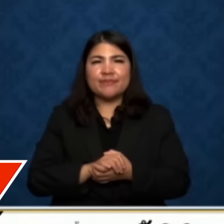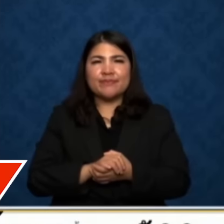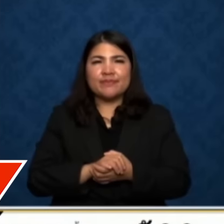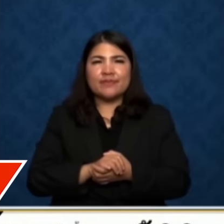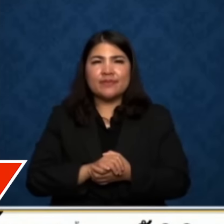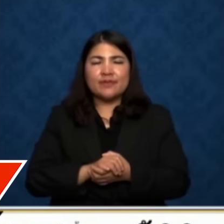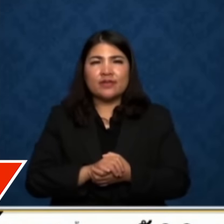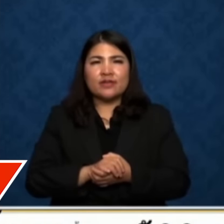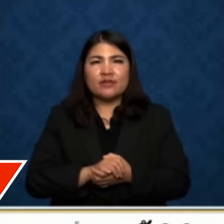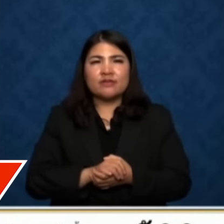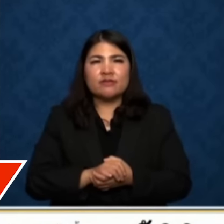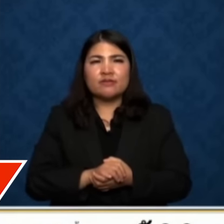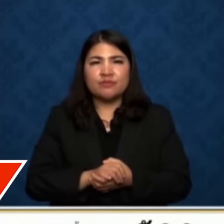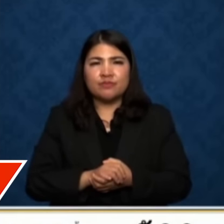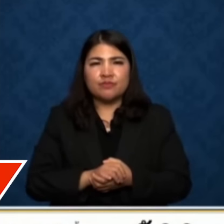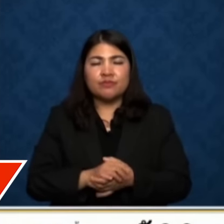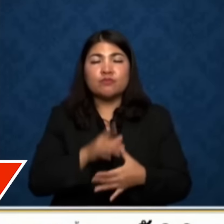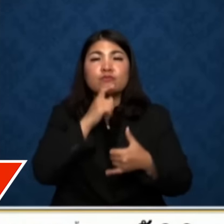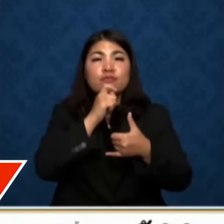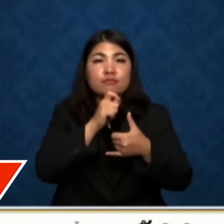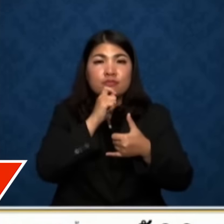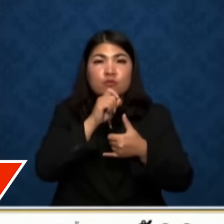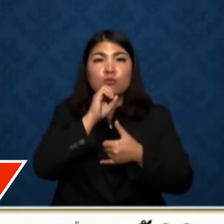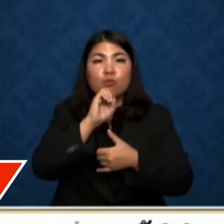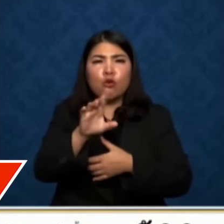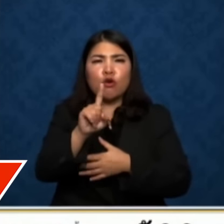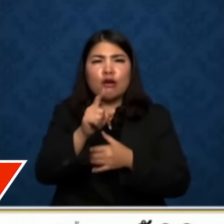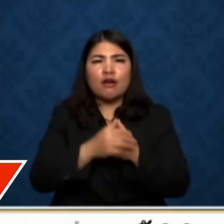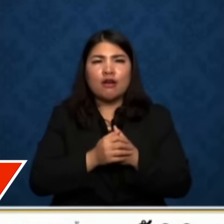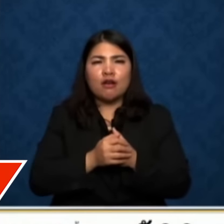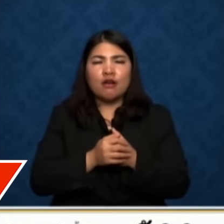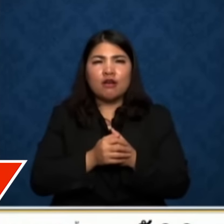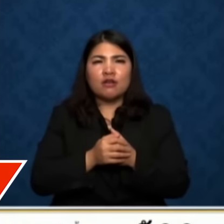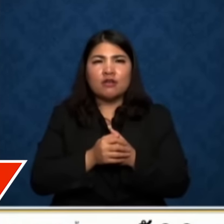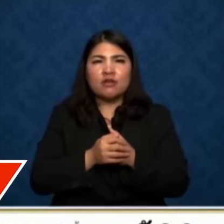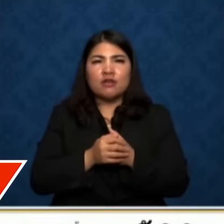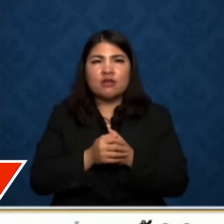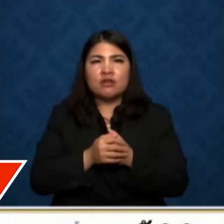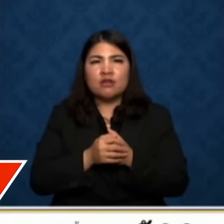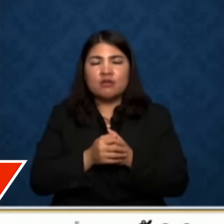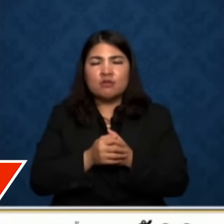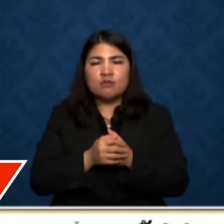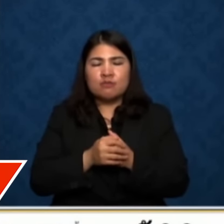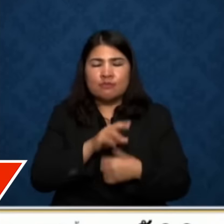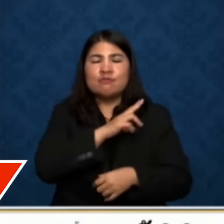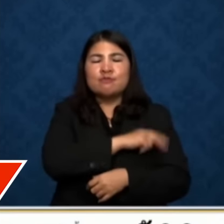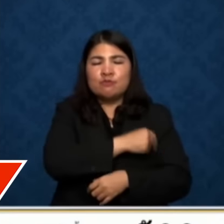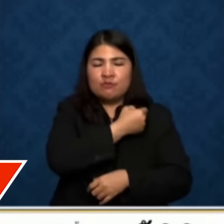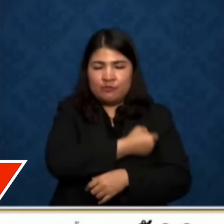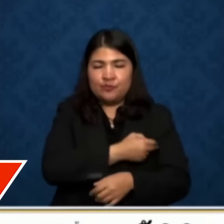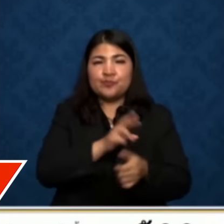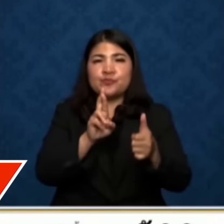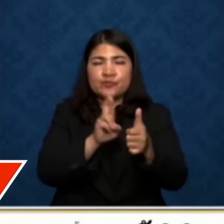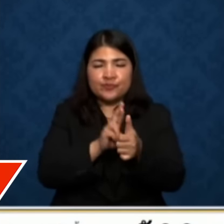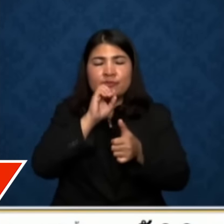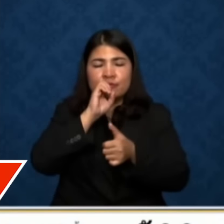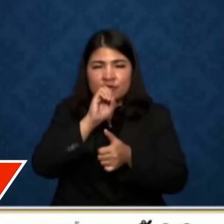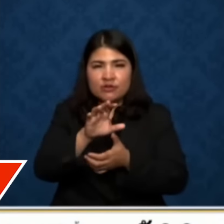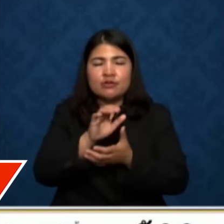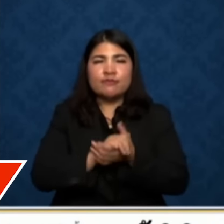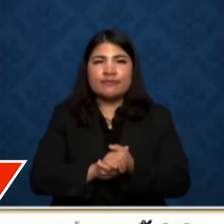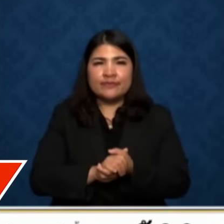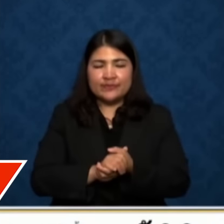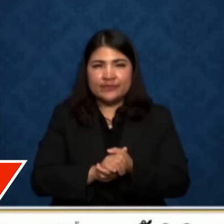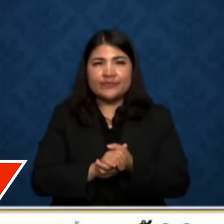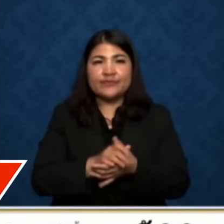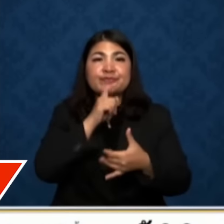ครับในบทสัมภาษณ์เนี่ยบอกว่าไม่เอ่ยนามท่านนะครับแต่ว่าบอกว่ารองนายแพทย์ใหญ่เนี่ยให้ความเห็นว่ามี